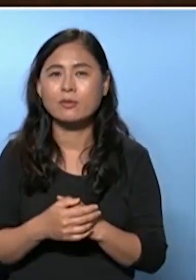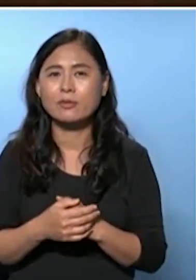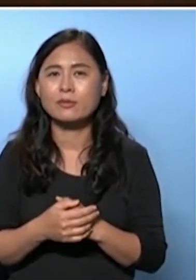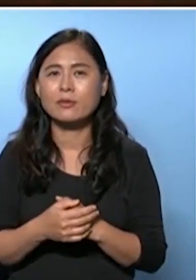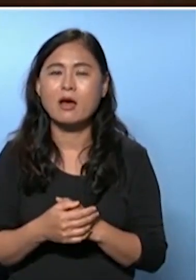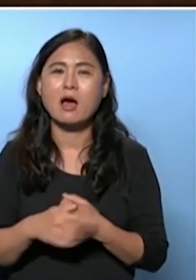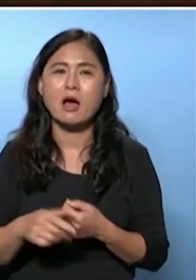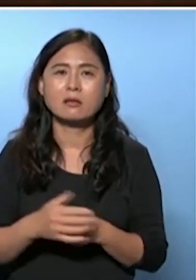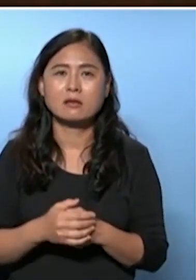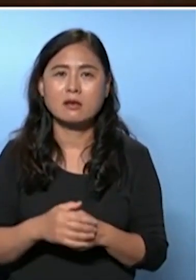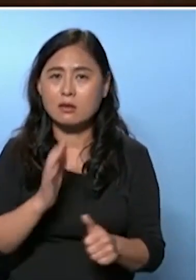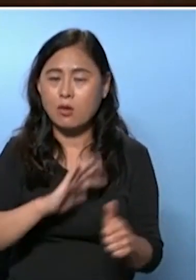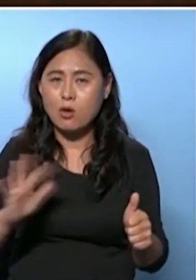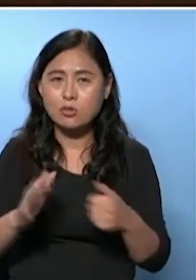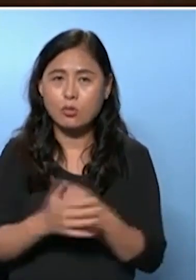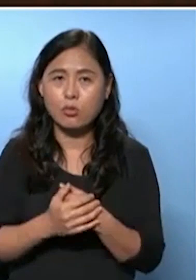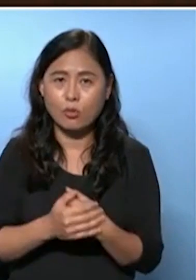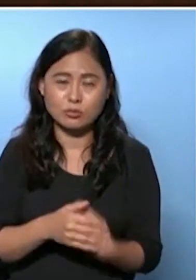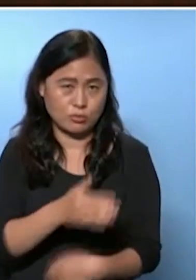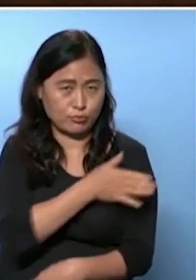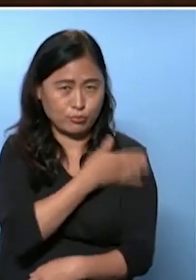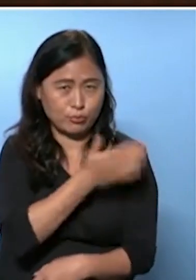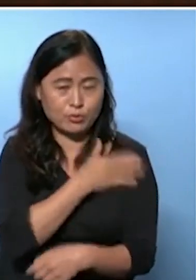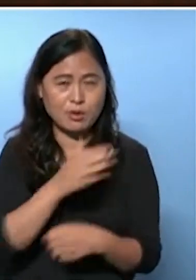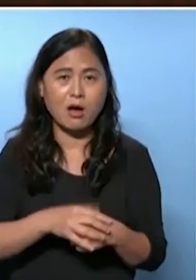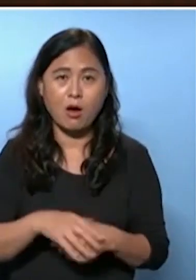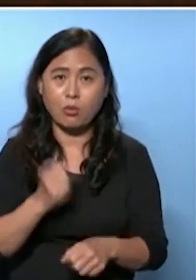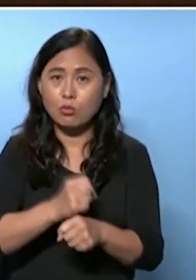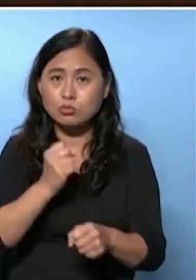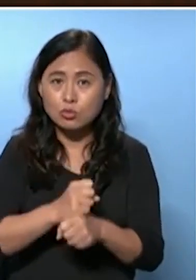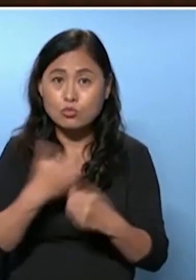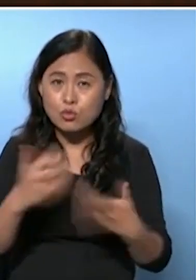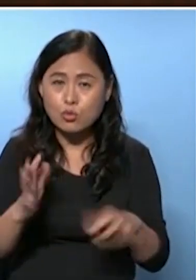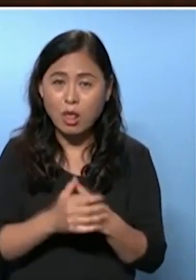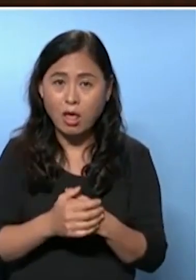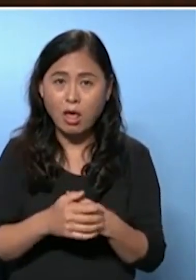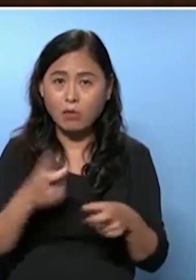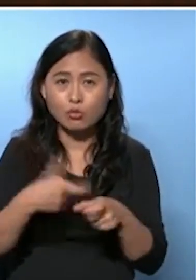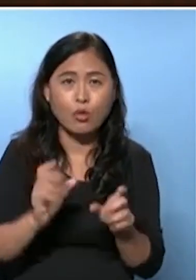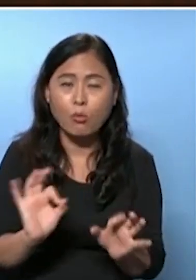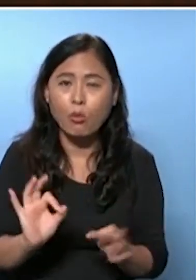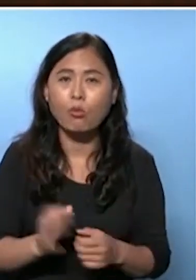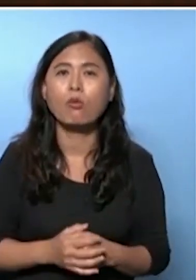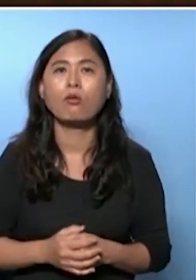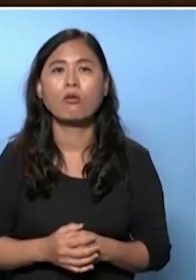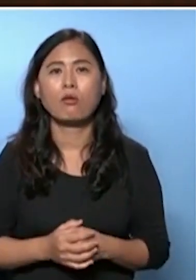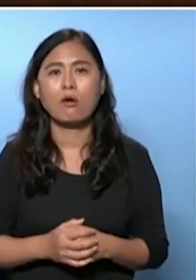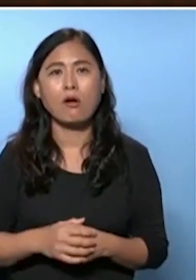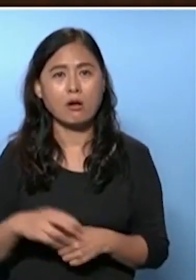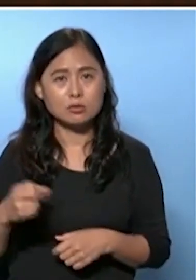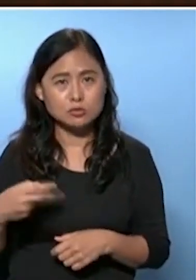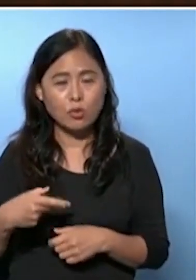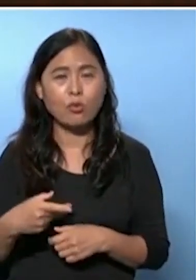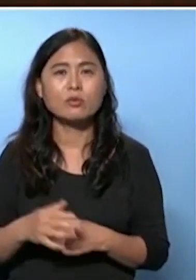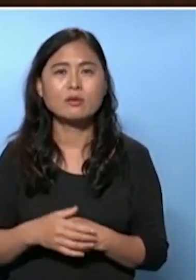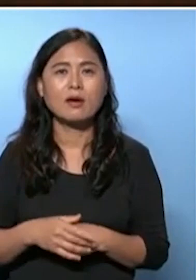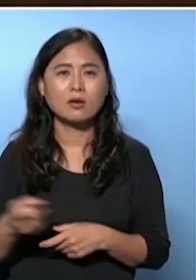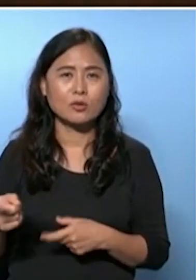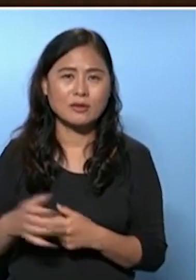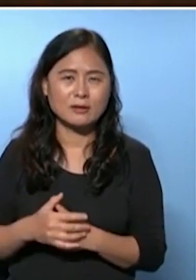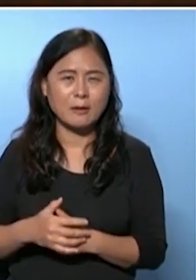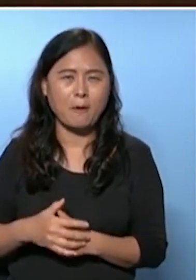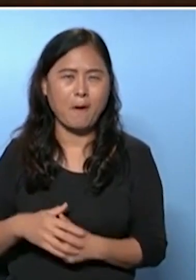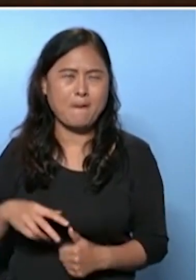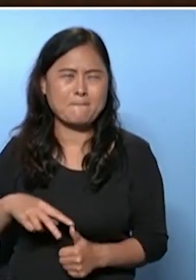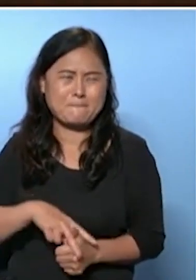到我哋嘅打工仔女翻咗工有汗出就冇糧出，不單止係咁啊！他們其實